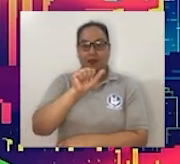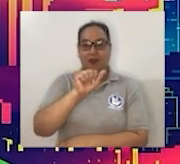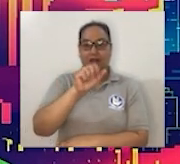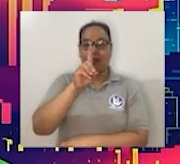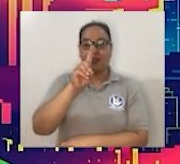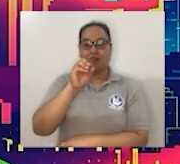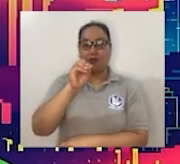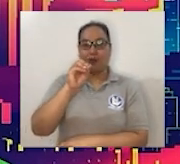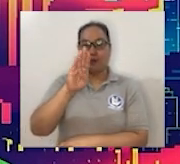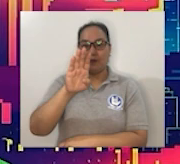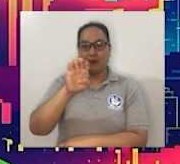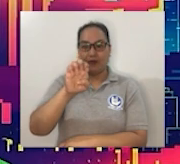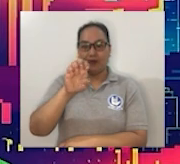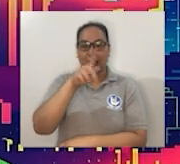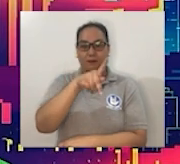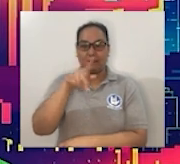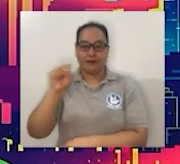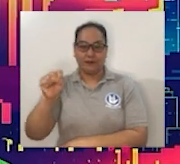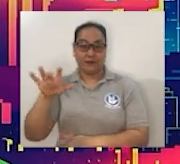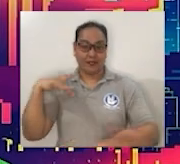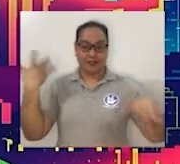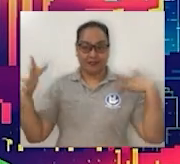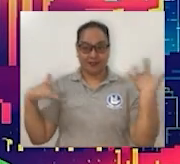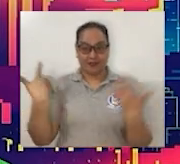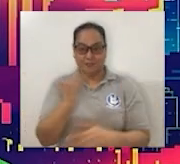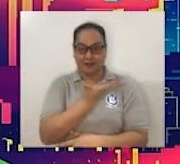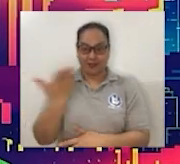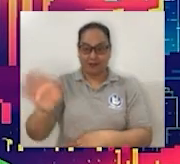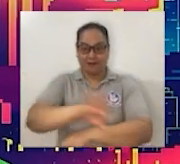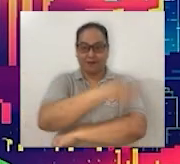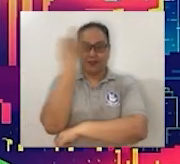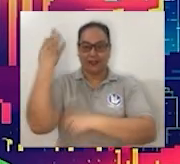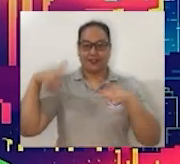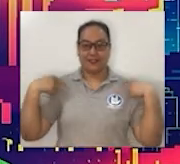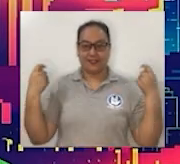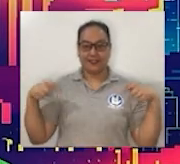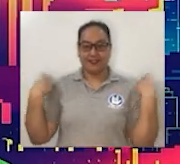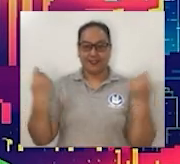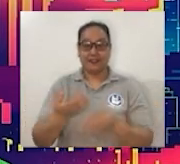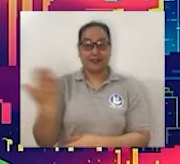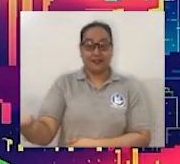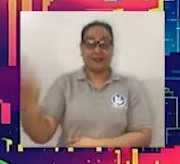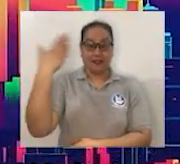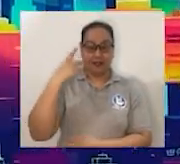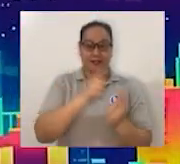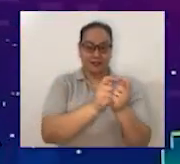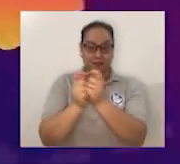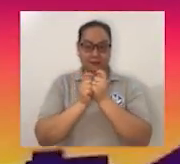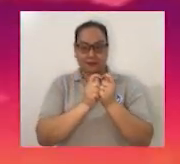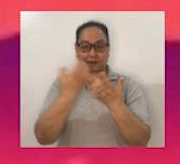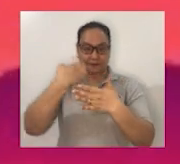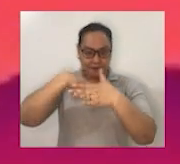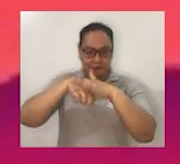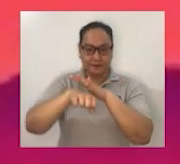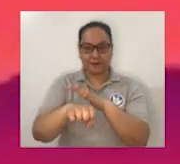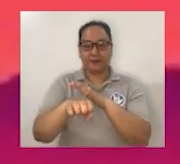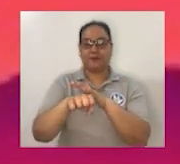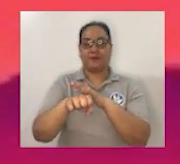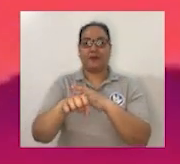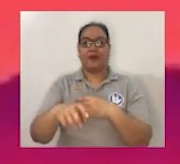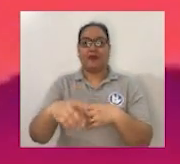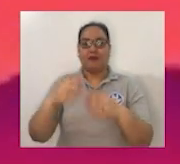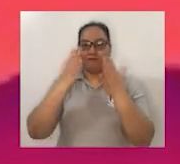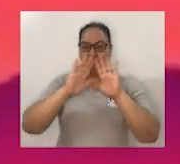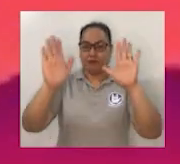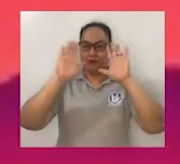Photoshop. Are you excited, Fernandino Teens? Tara, sabay-sabay nating pasukin ang